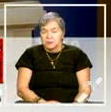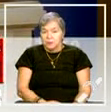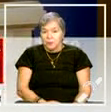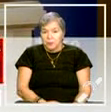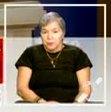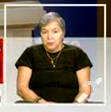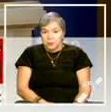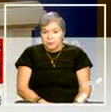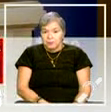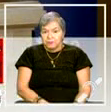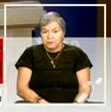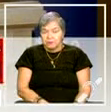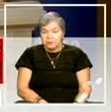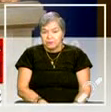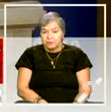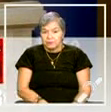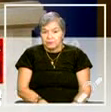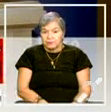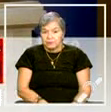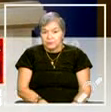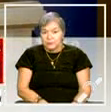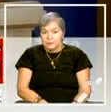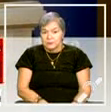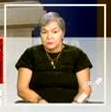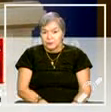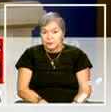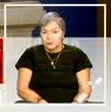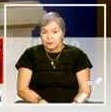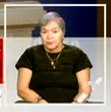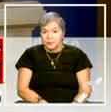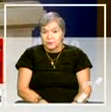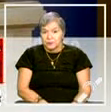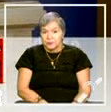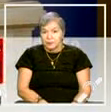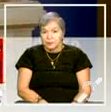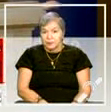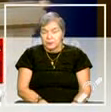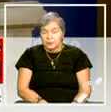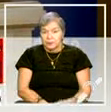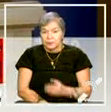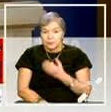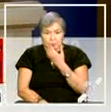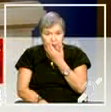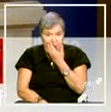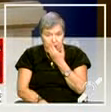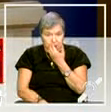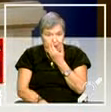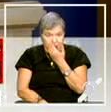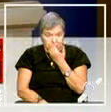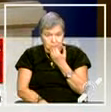among the European countries there are only 5 who managed to maintain the same result or even a little bit improve.